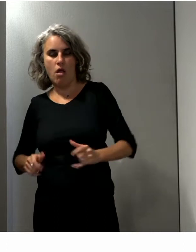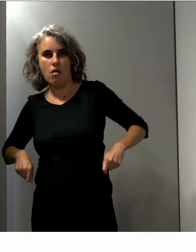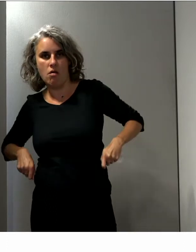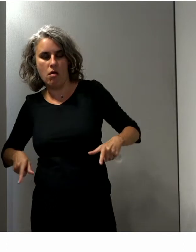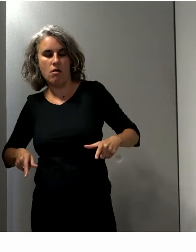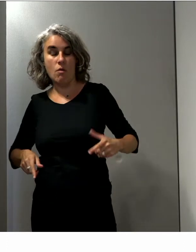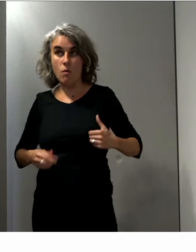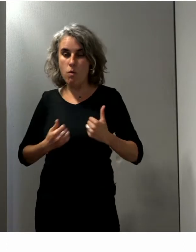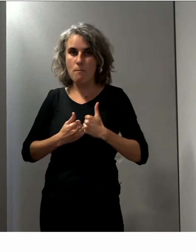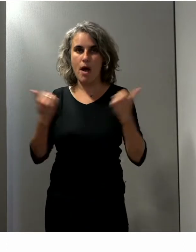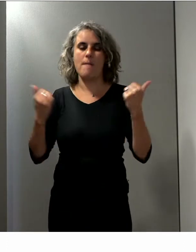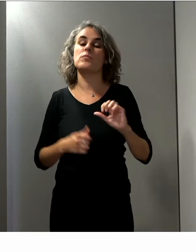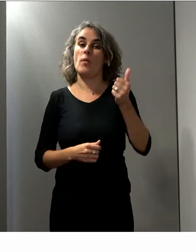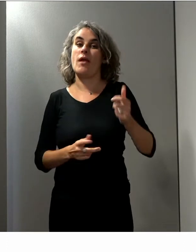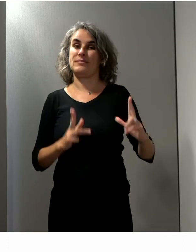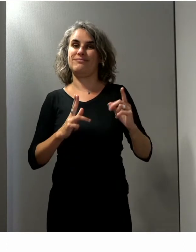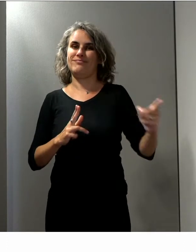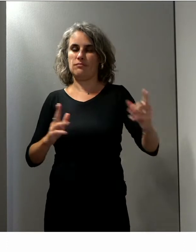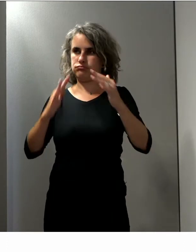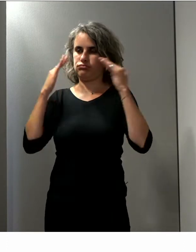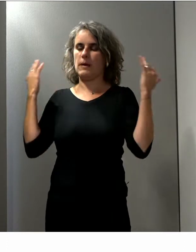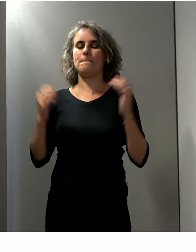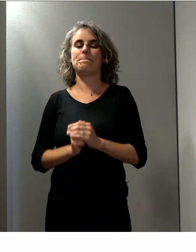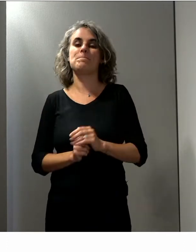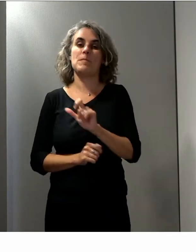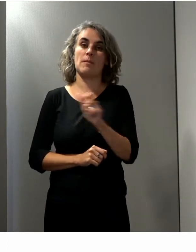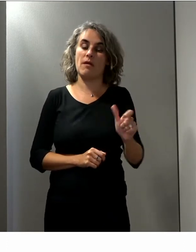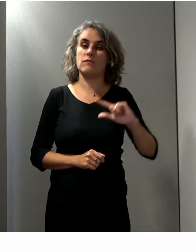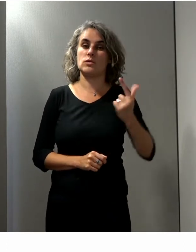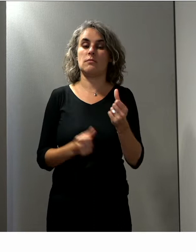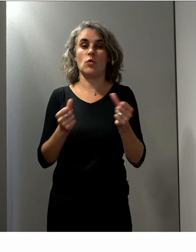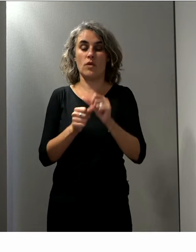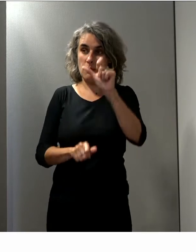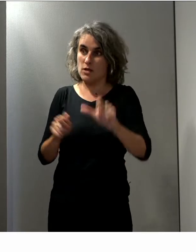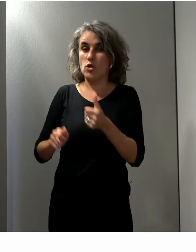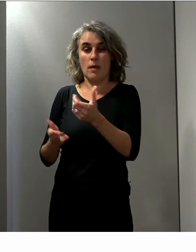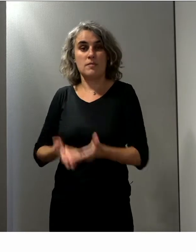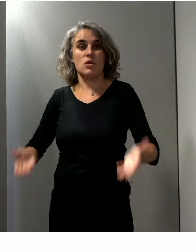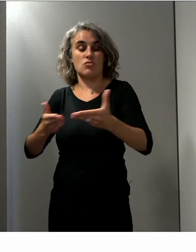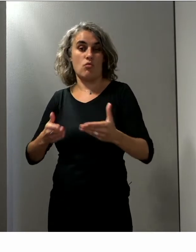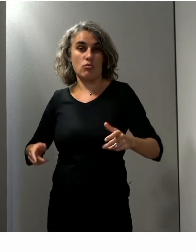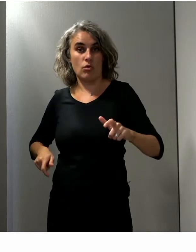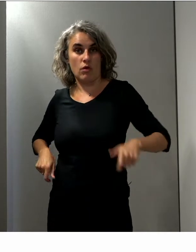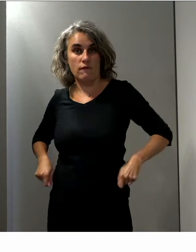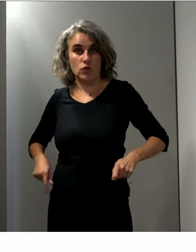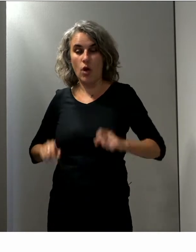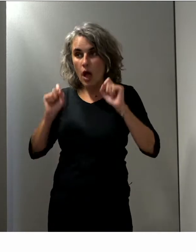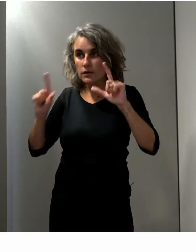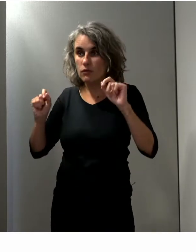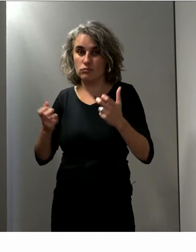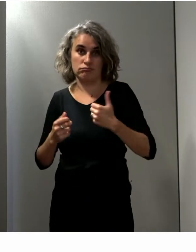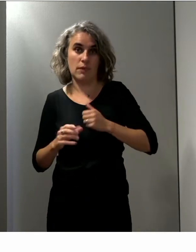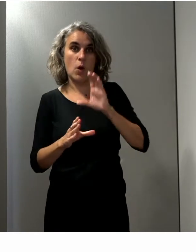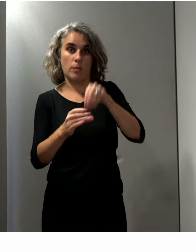d'immersion, et après il y a eu toute une phase en fait d'interview auprès de personnes en fauteuil roulant, dont moi, et d'experts